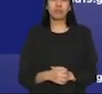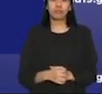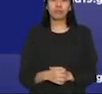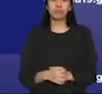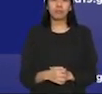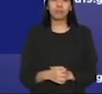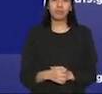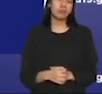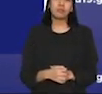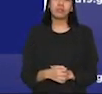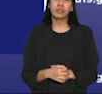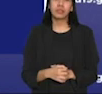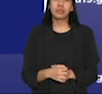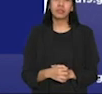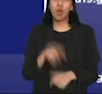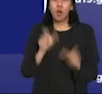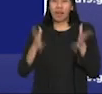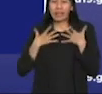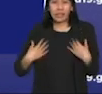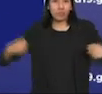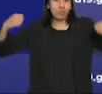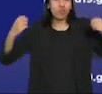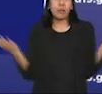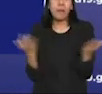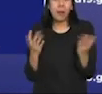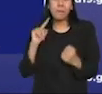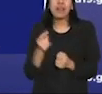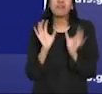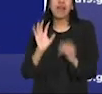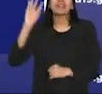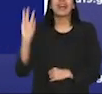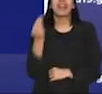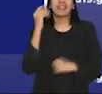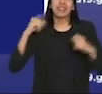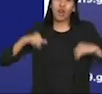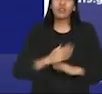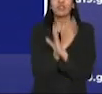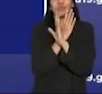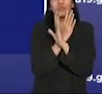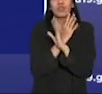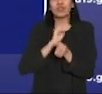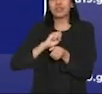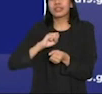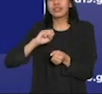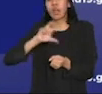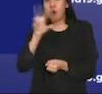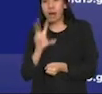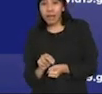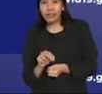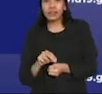Hai distribusi pasien sembuh terbanyak adalah di Jakarta Jawa Timur Jawa Barat Sulawesi Selatan dan Bali